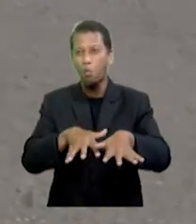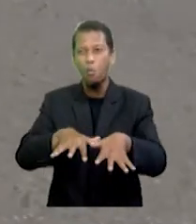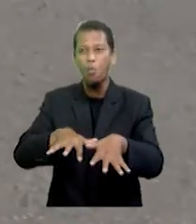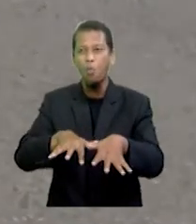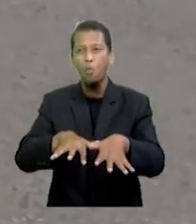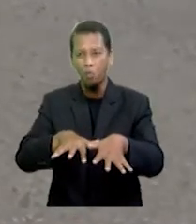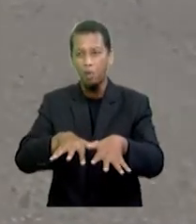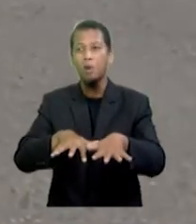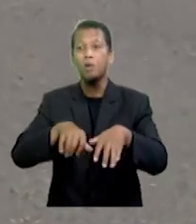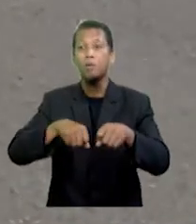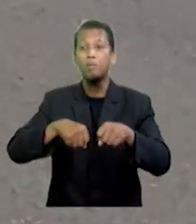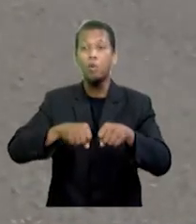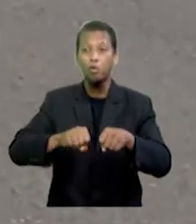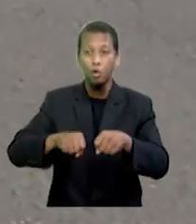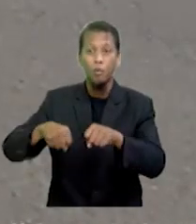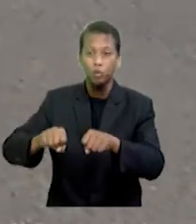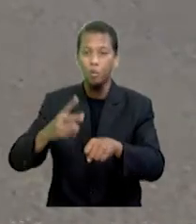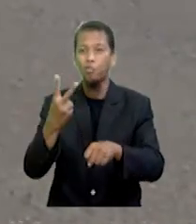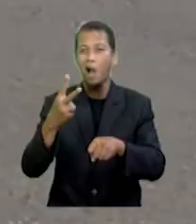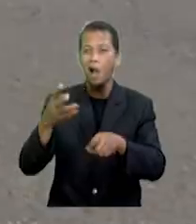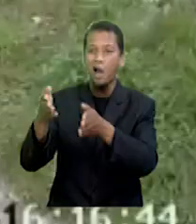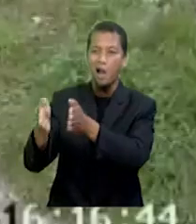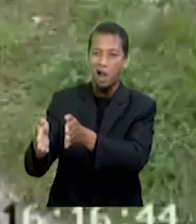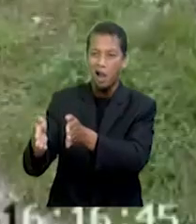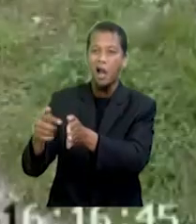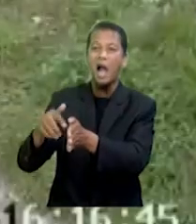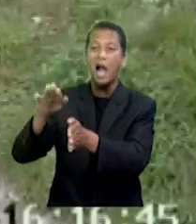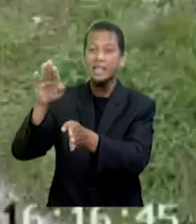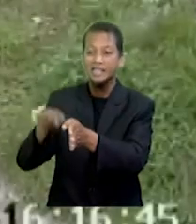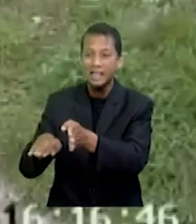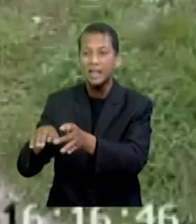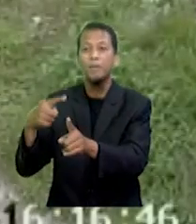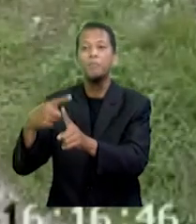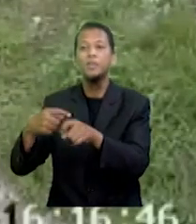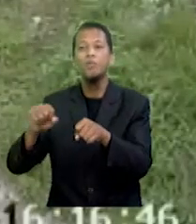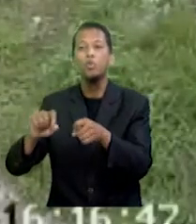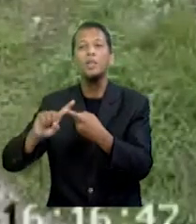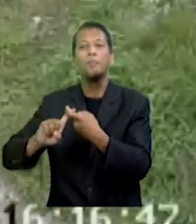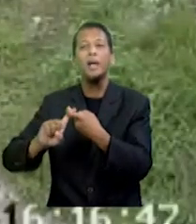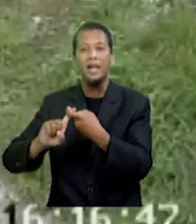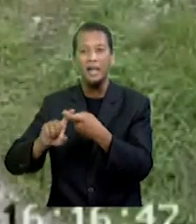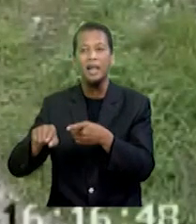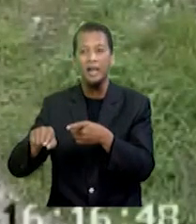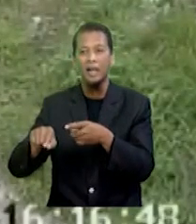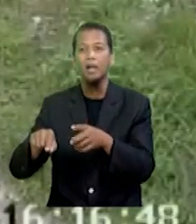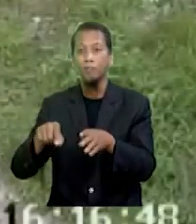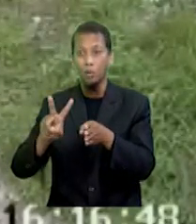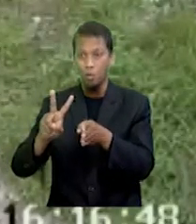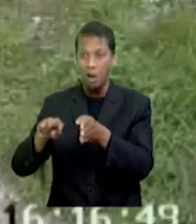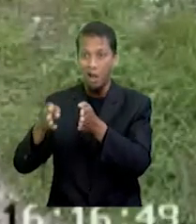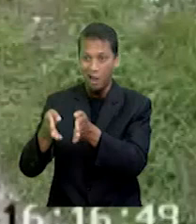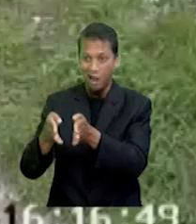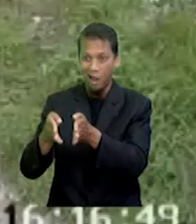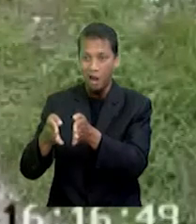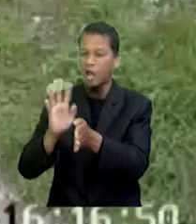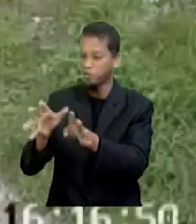dua kereta saya, yaitu kereta adik saya sama kereta teman adik saya. Korban Eva telah melaporkan kasus perampasan sepeda motor ini ke Mapolsek